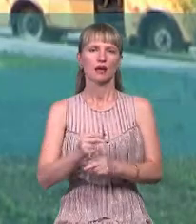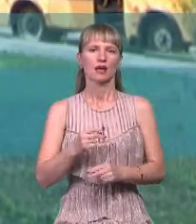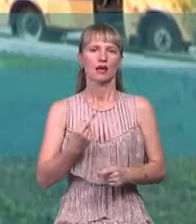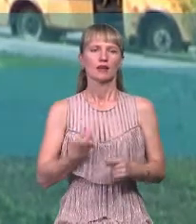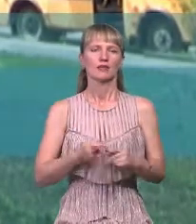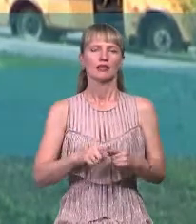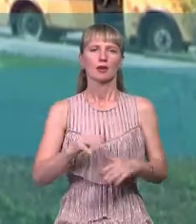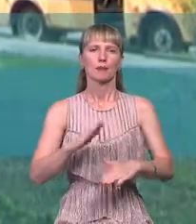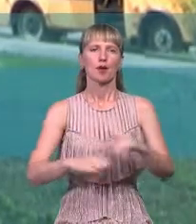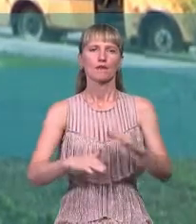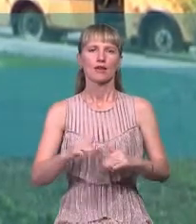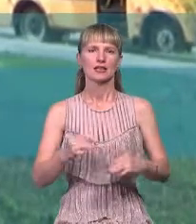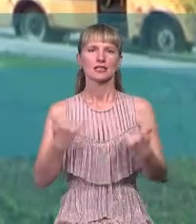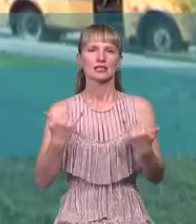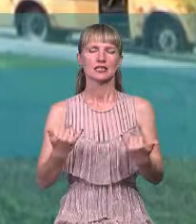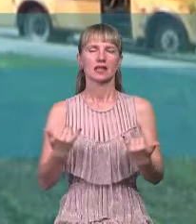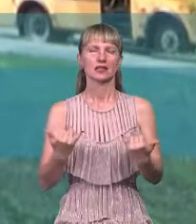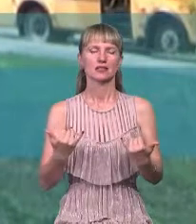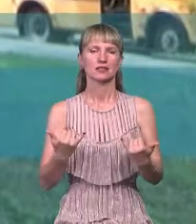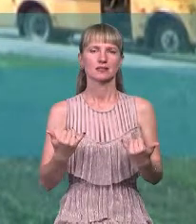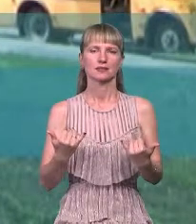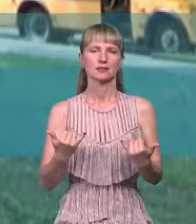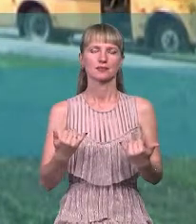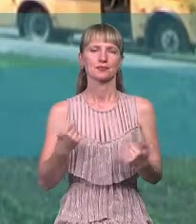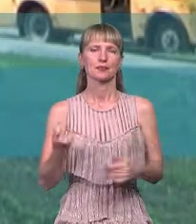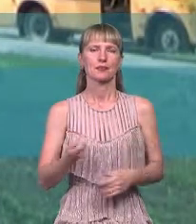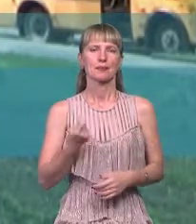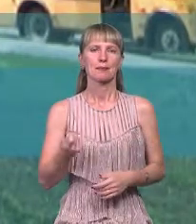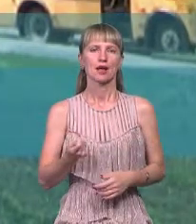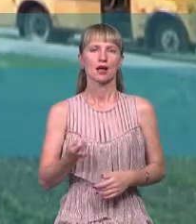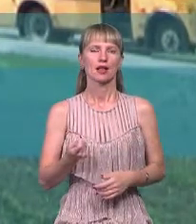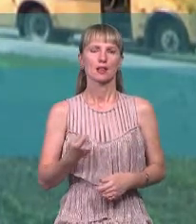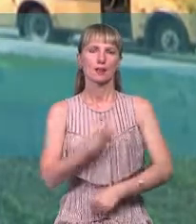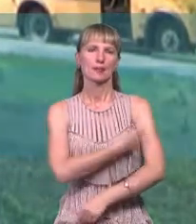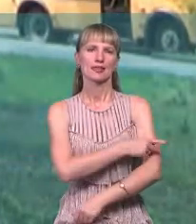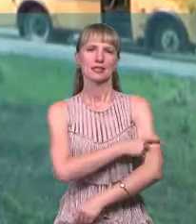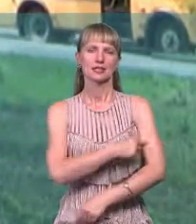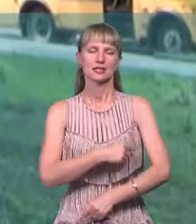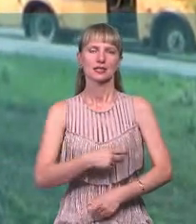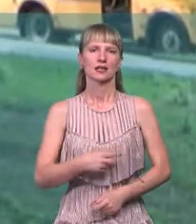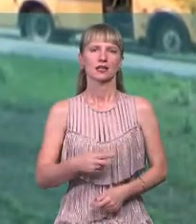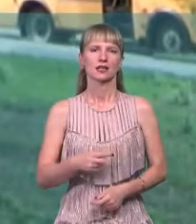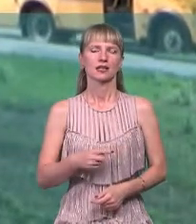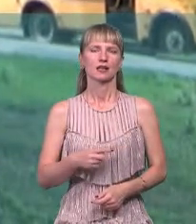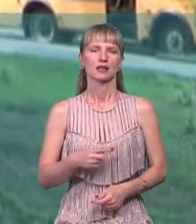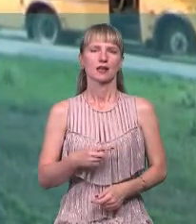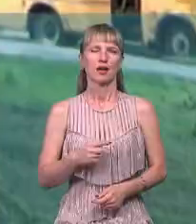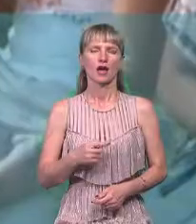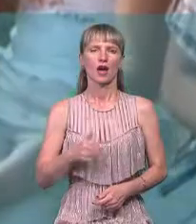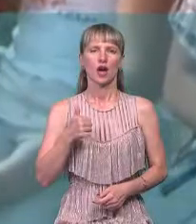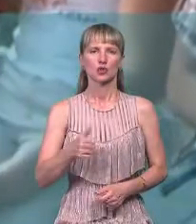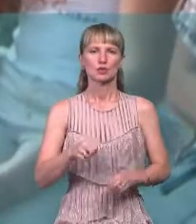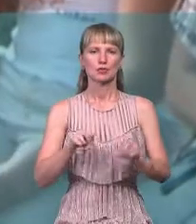зараз, та й в принципі, зараз мало саме медицини кваліфікованих